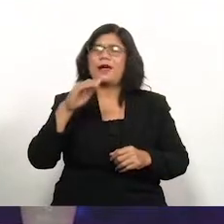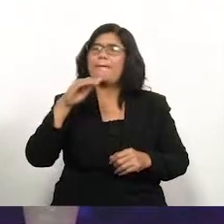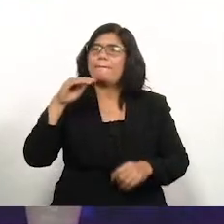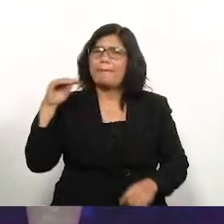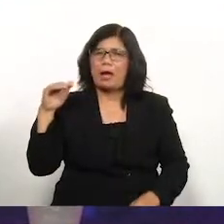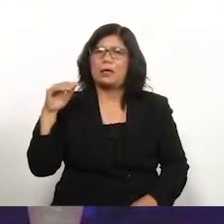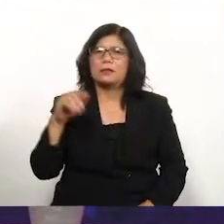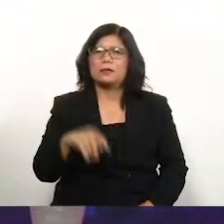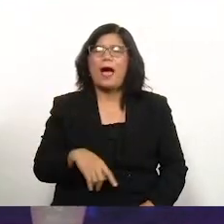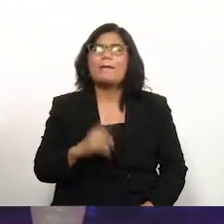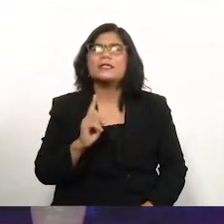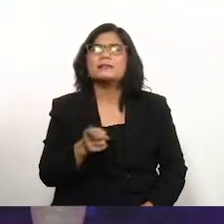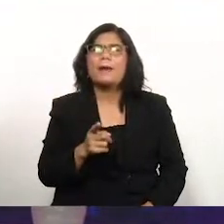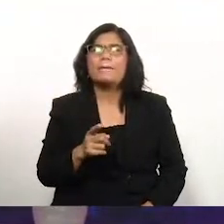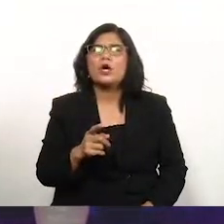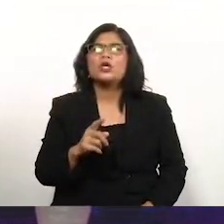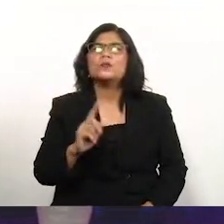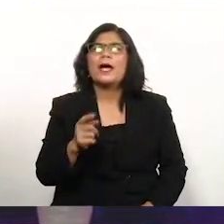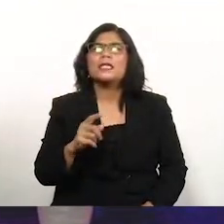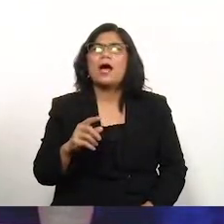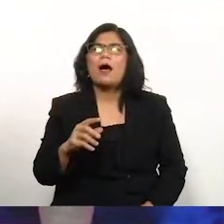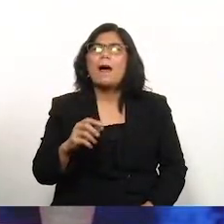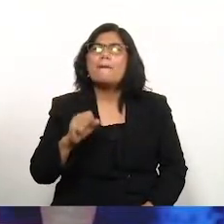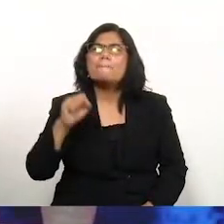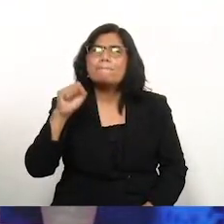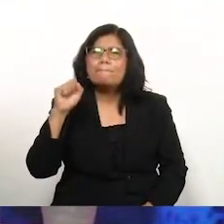Hai supaya kita dapat menjadi berkat